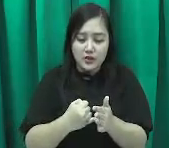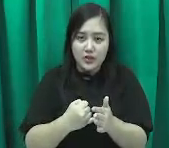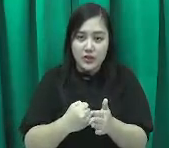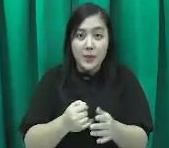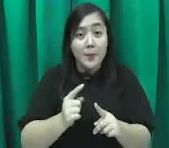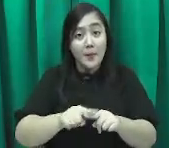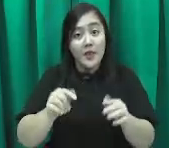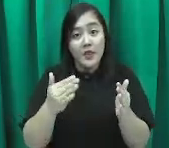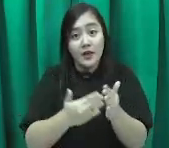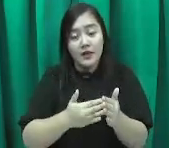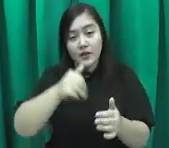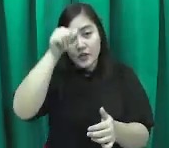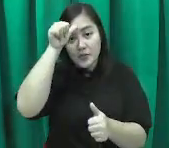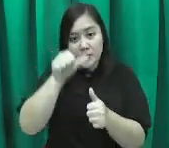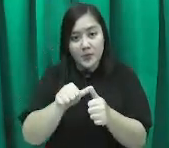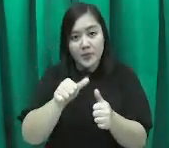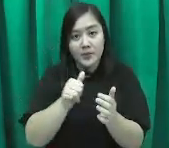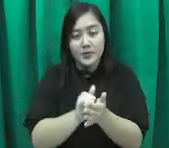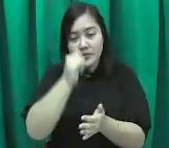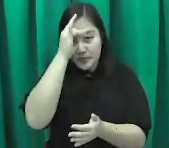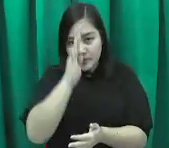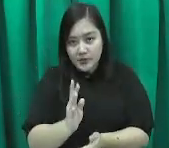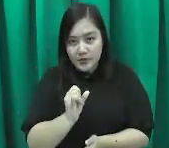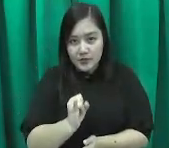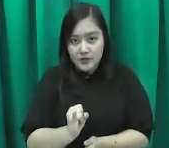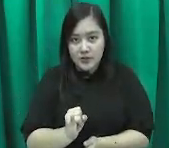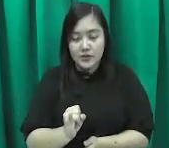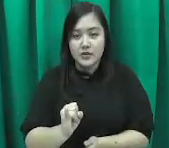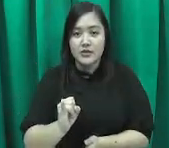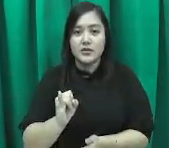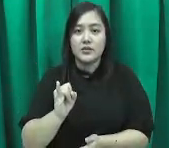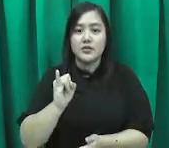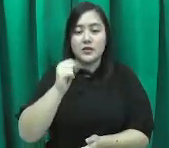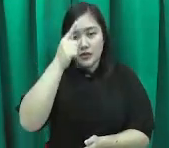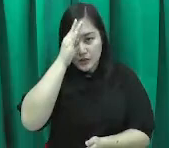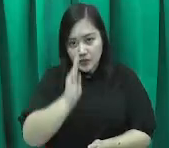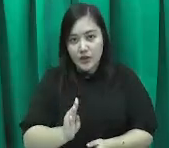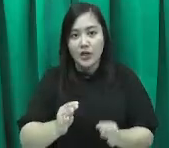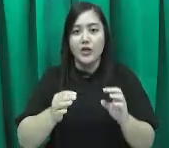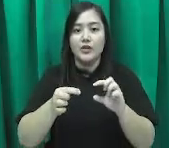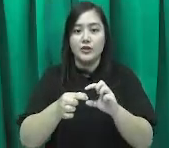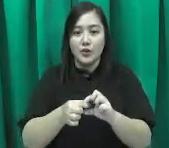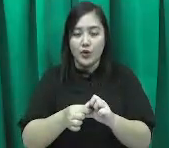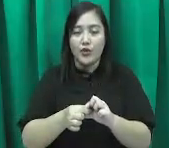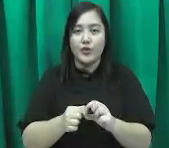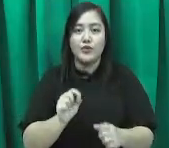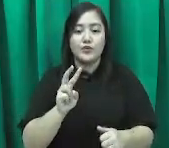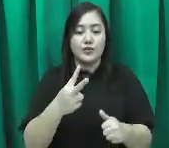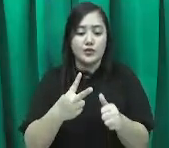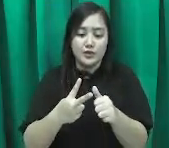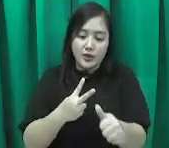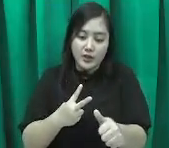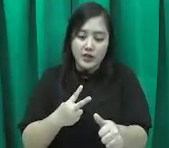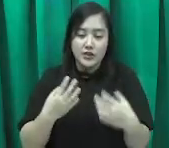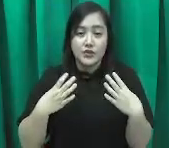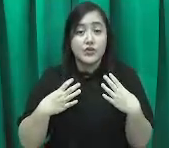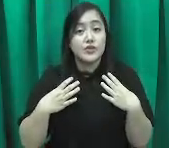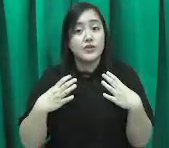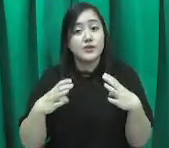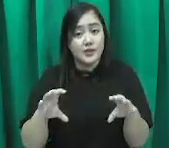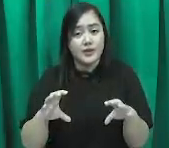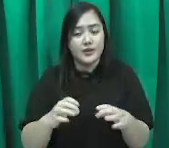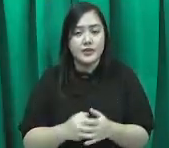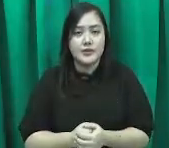tumingi ka ng kapatawaran, and then everything maaayos yon. So dapat ganun yung pag-iisip natin. Na although nakikita natin,